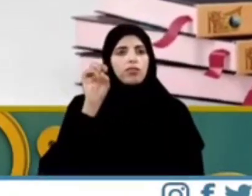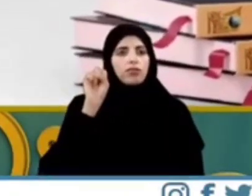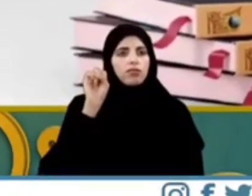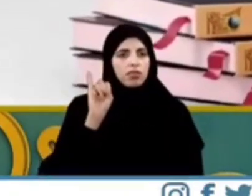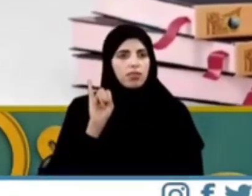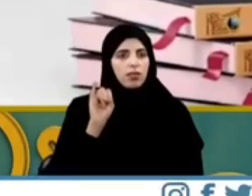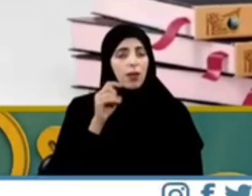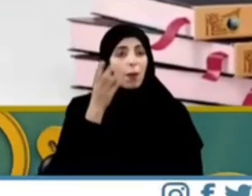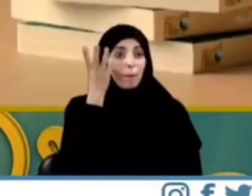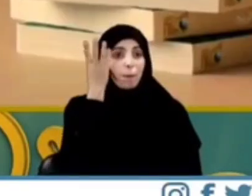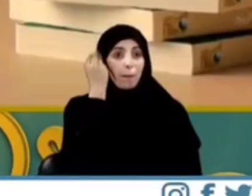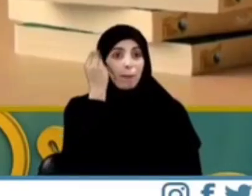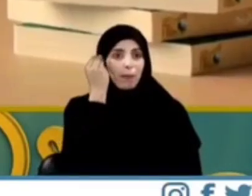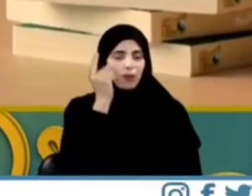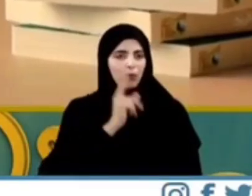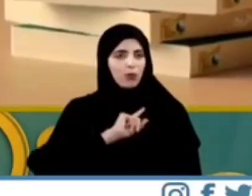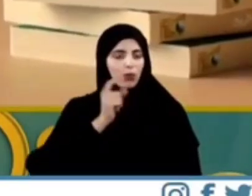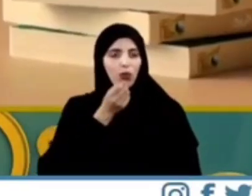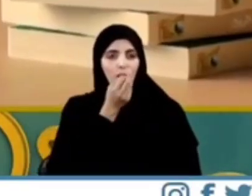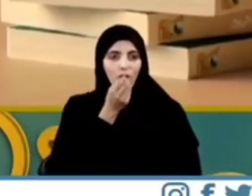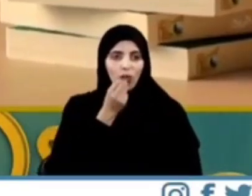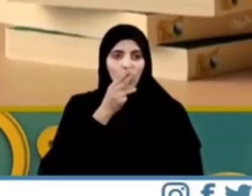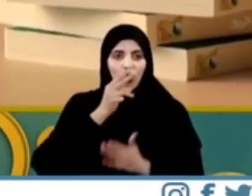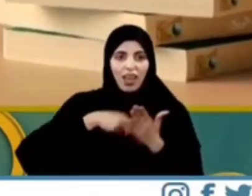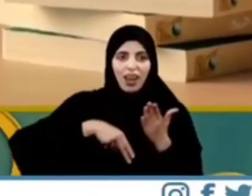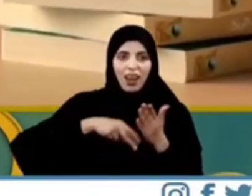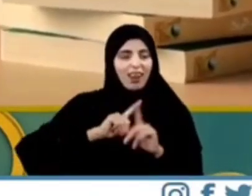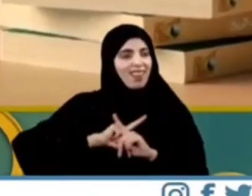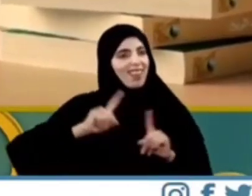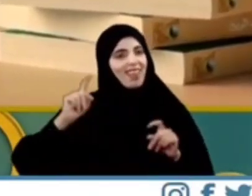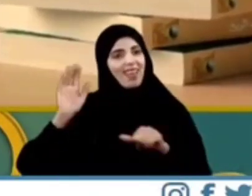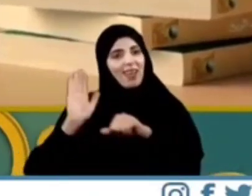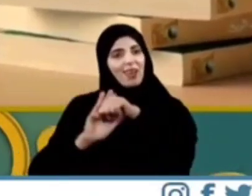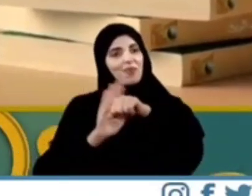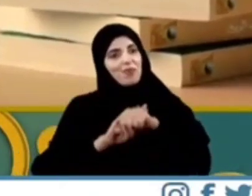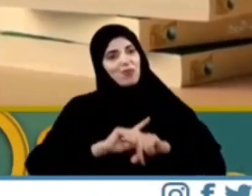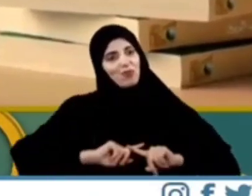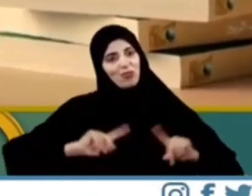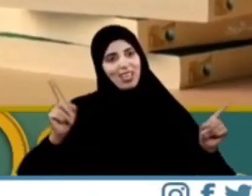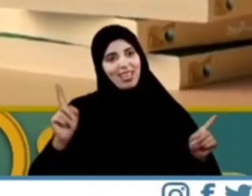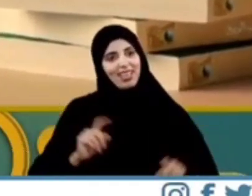يقول، لن يصرح عن القرار الذي اتخذه.